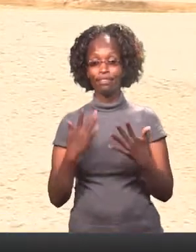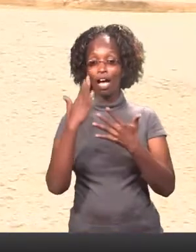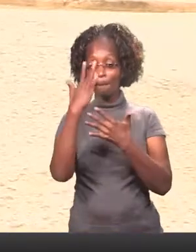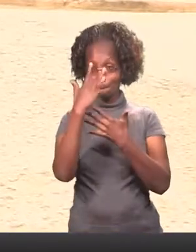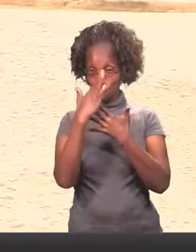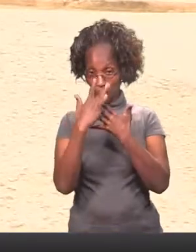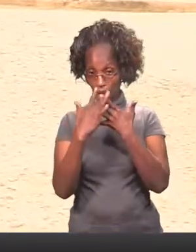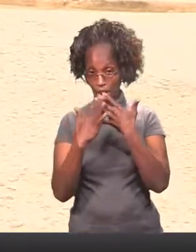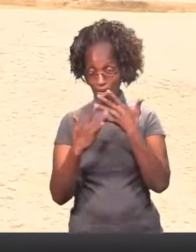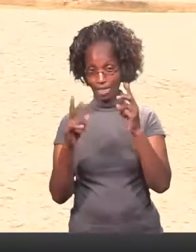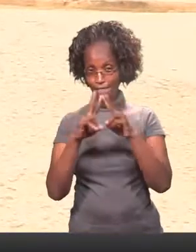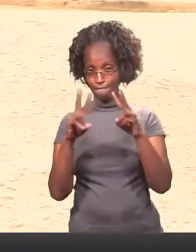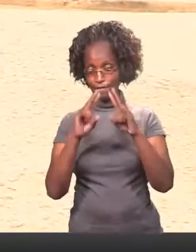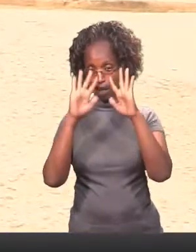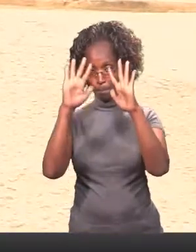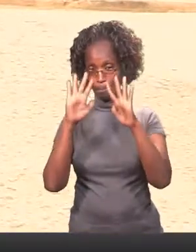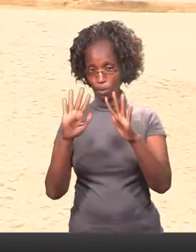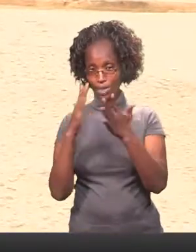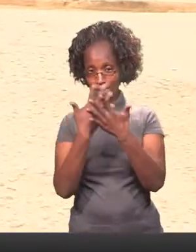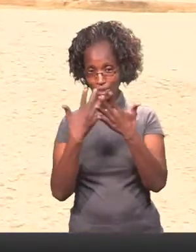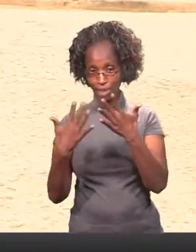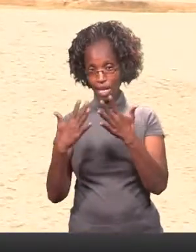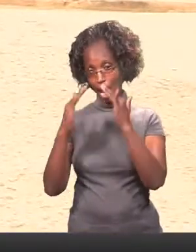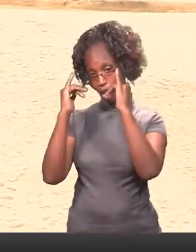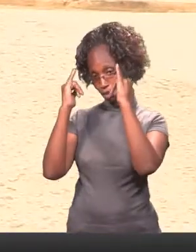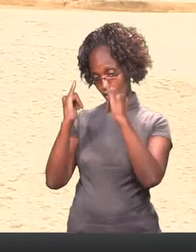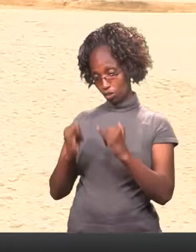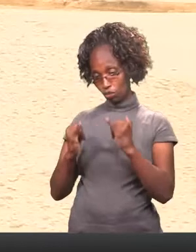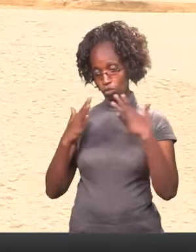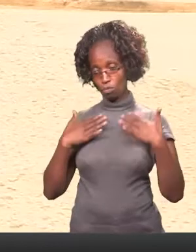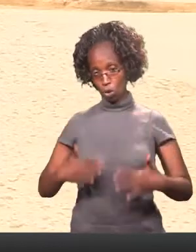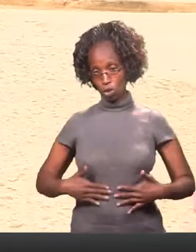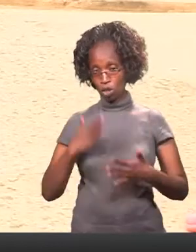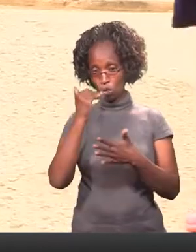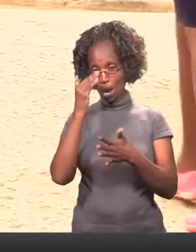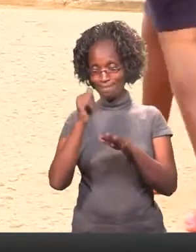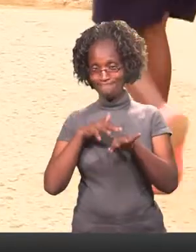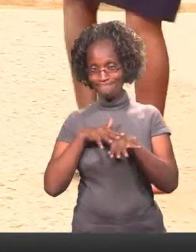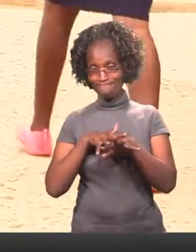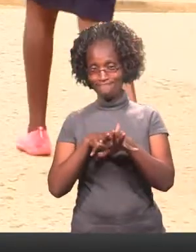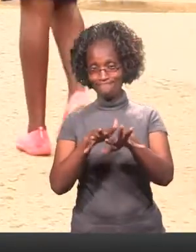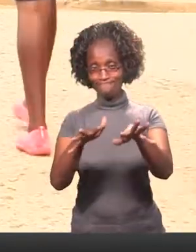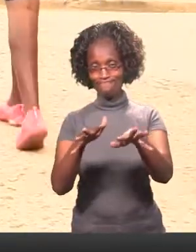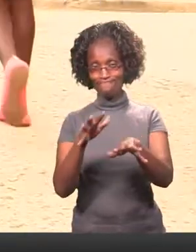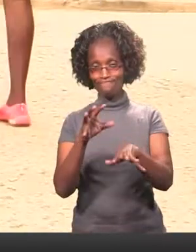Damu ni kiungo muhimu kwa mwili wa binadamu na kiumbe chochote, kwani ndiyo inayosambaza hewa ya oksijeni mwilini.